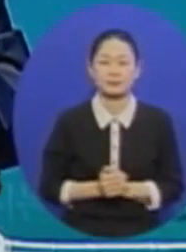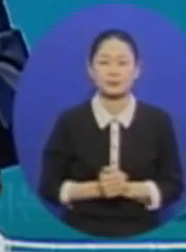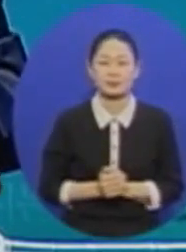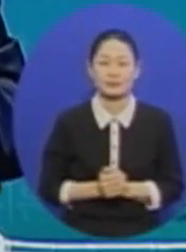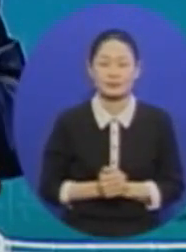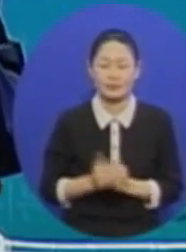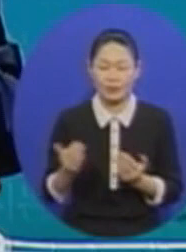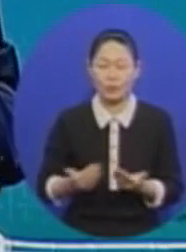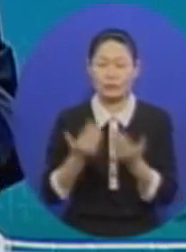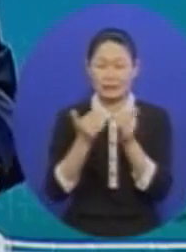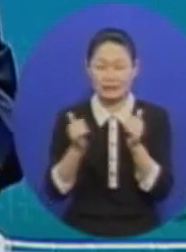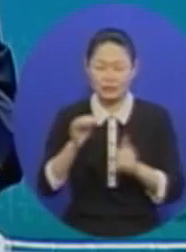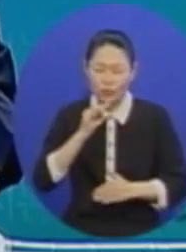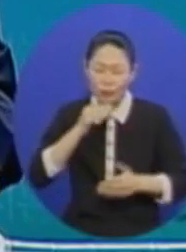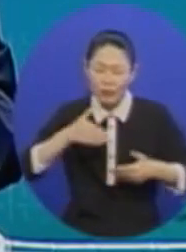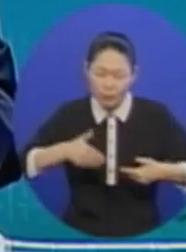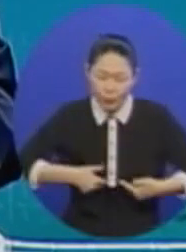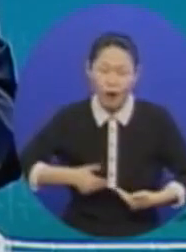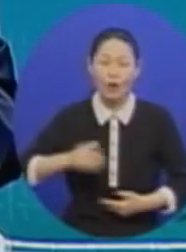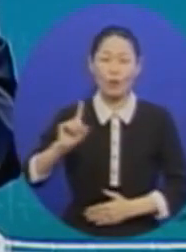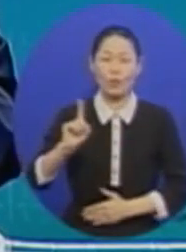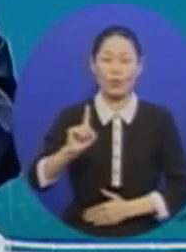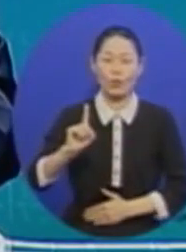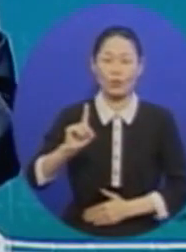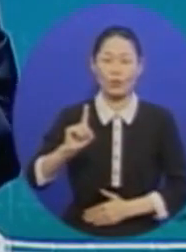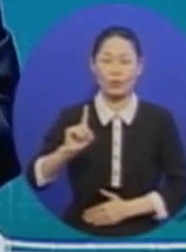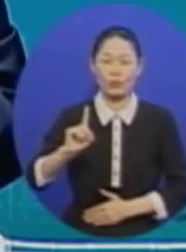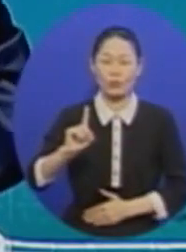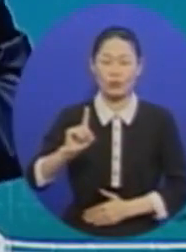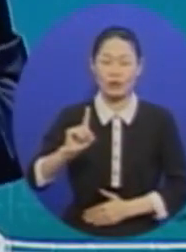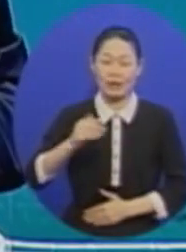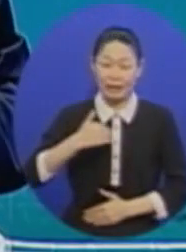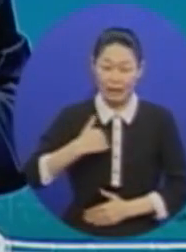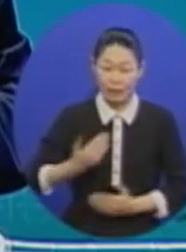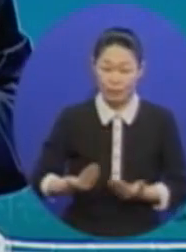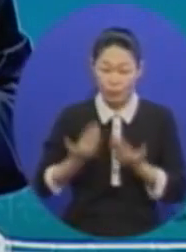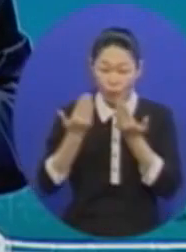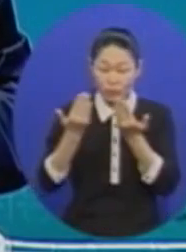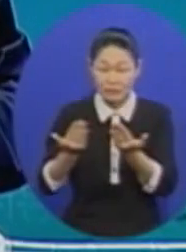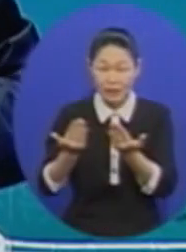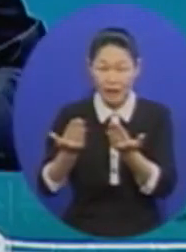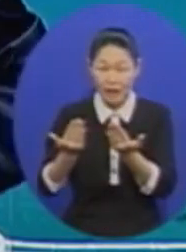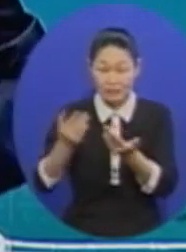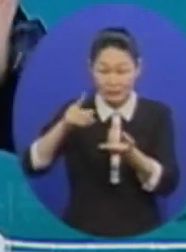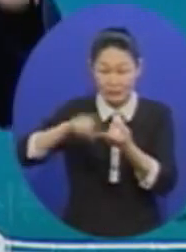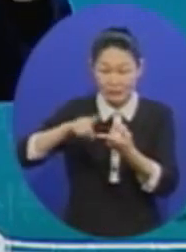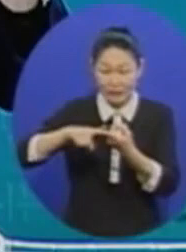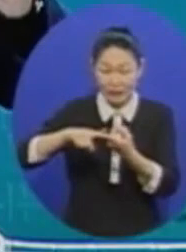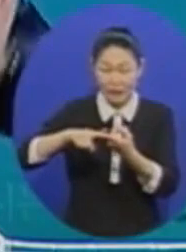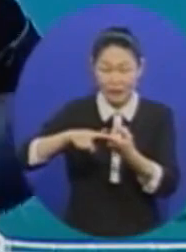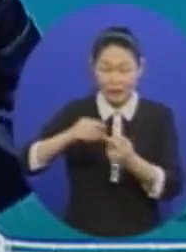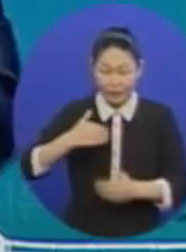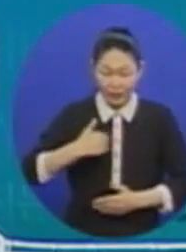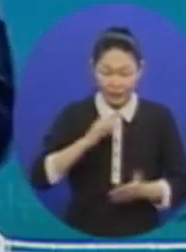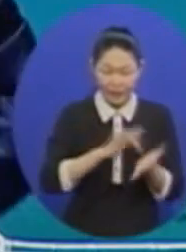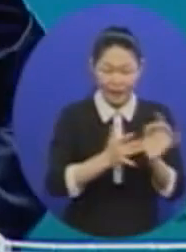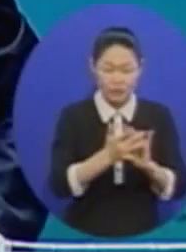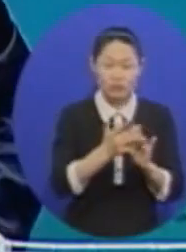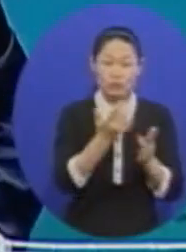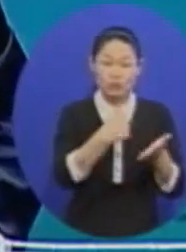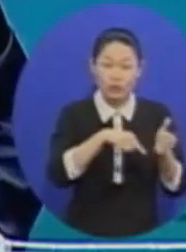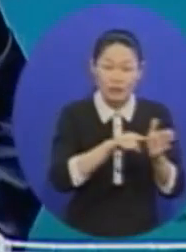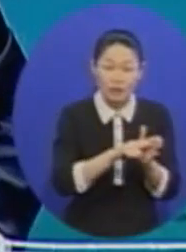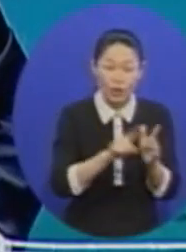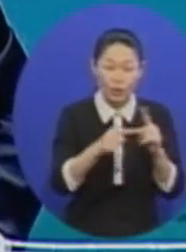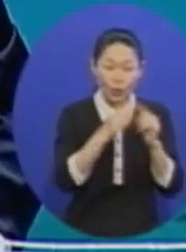봉사자들에게 정말 필요한 것은 내가 봉사하는 것이 내가 예수님을 위해서 교회를 위해서